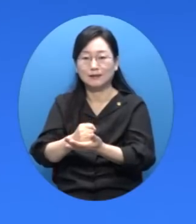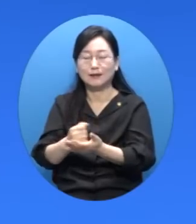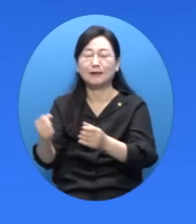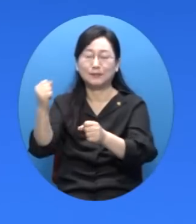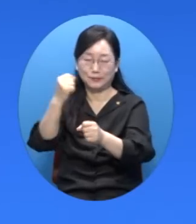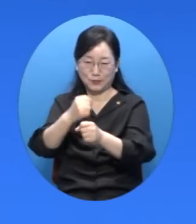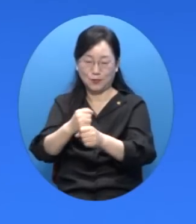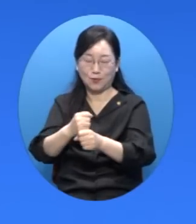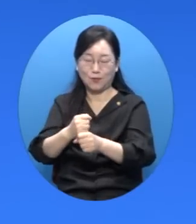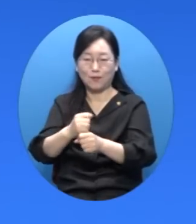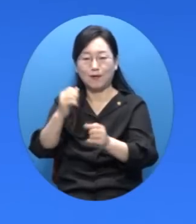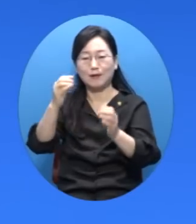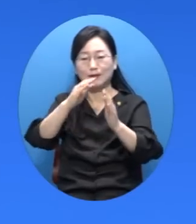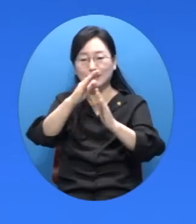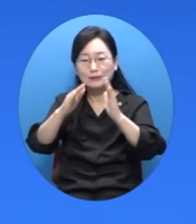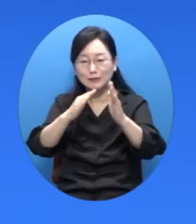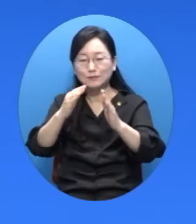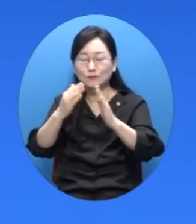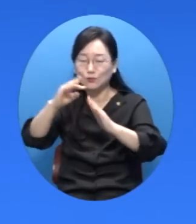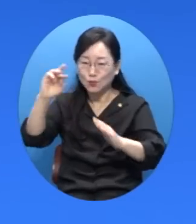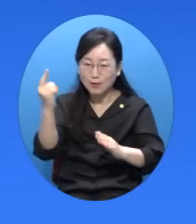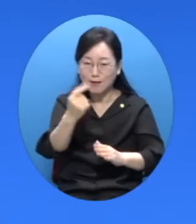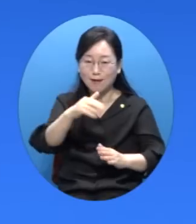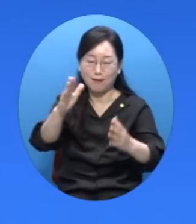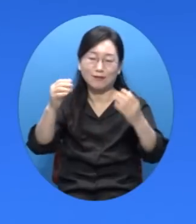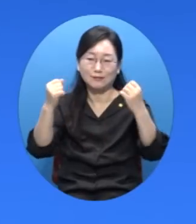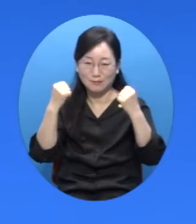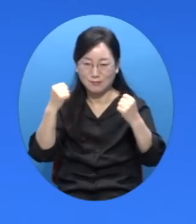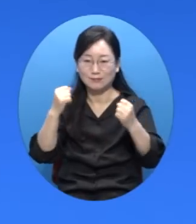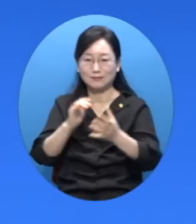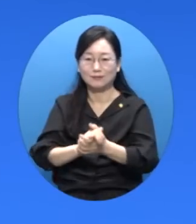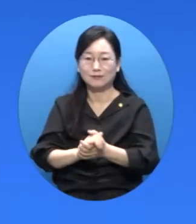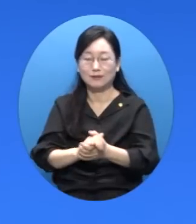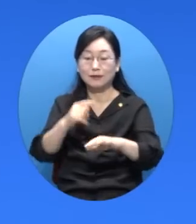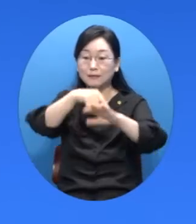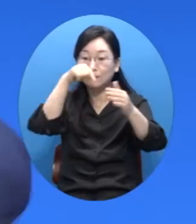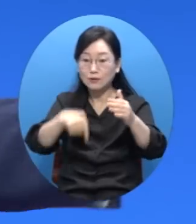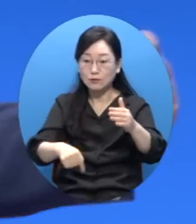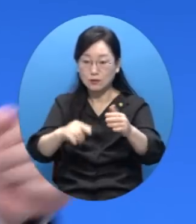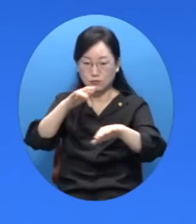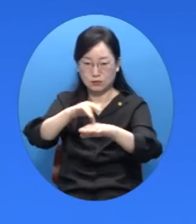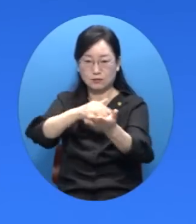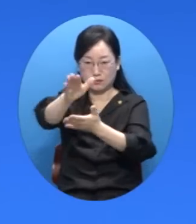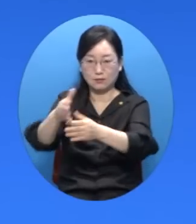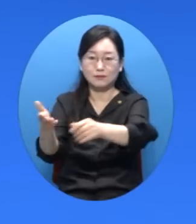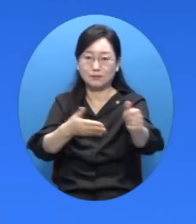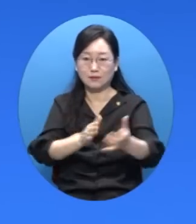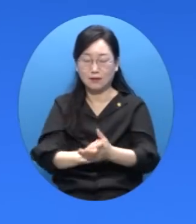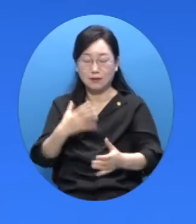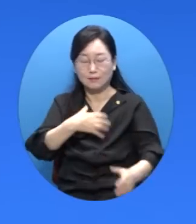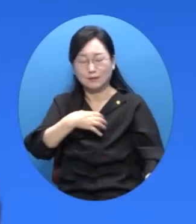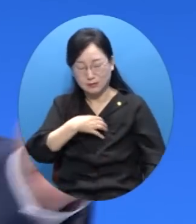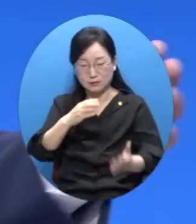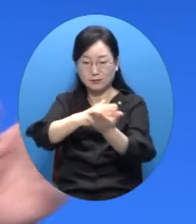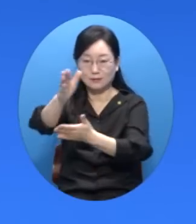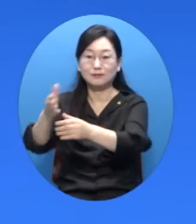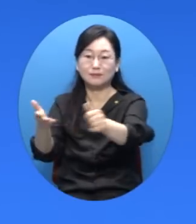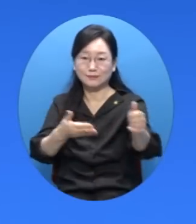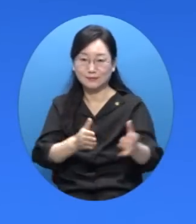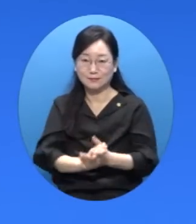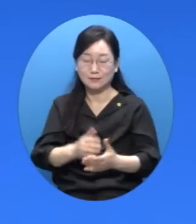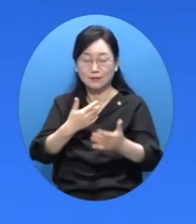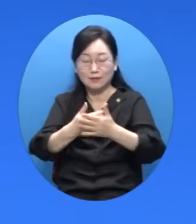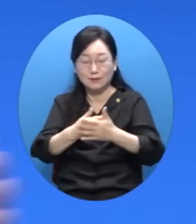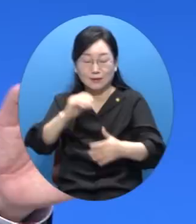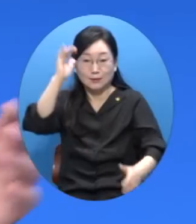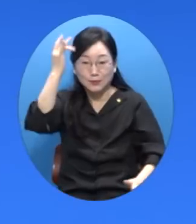회복되고 가정에 돌아가 건강한 삶을 살게 되었던 것입니다. 우리 마음과 되는 귀신을 쫓아내야 됩니다. 염려, 의식, 걱정을 쫓아내야 됩니다.